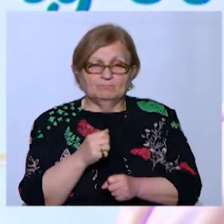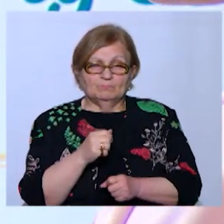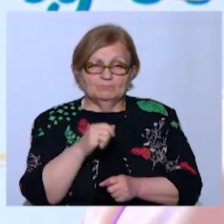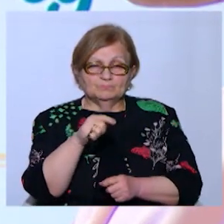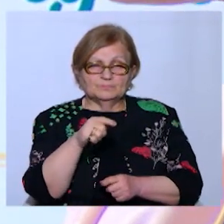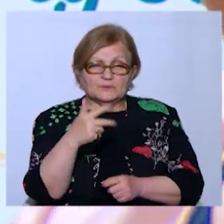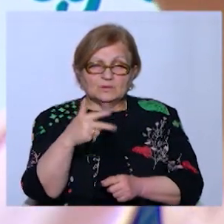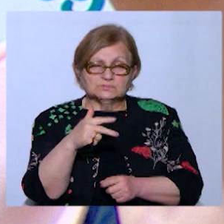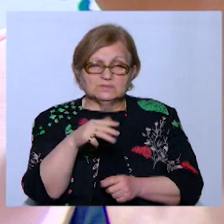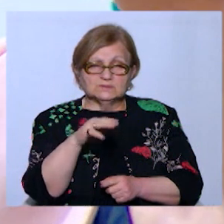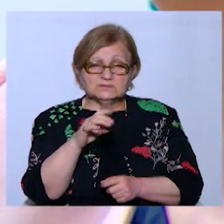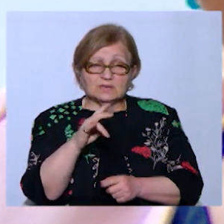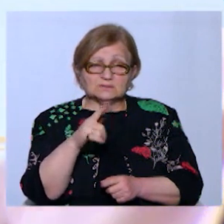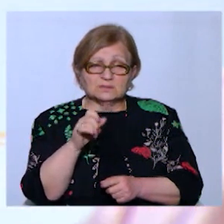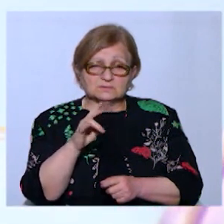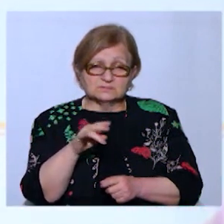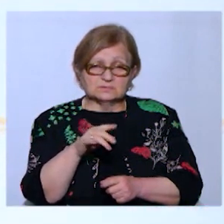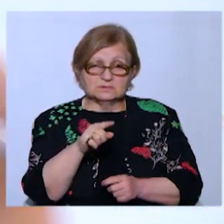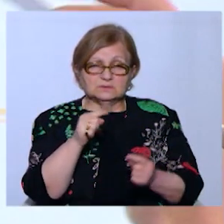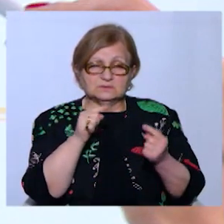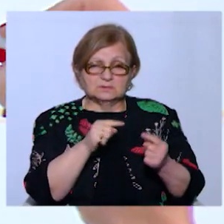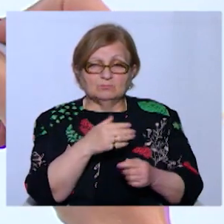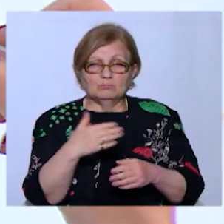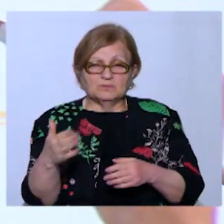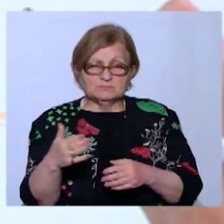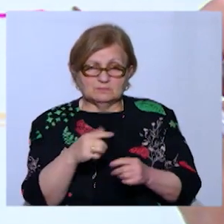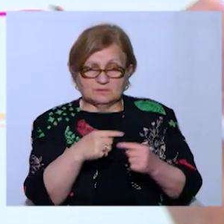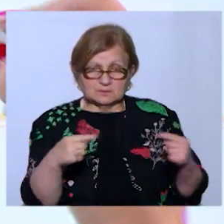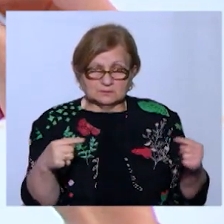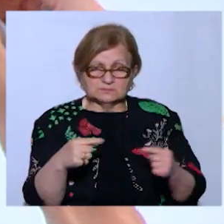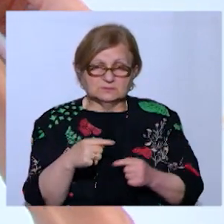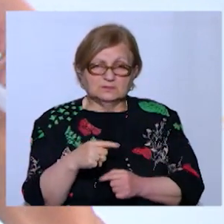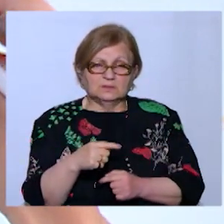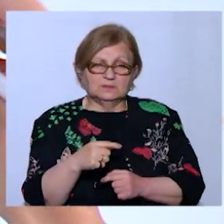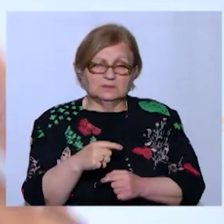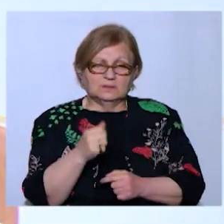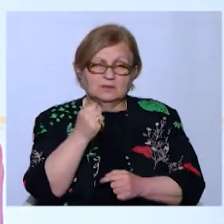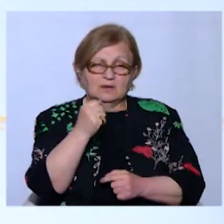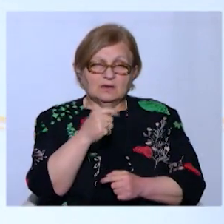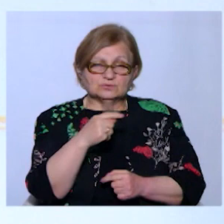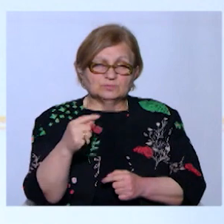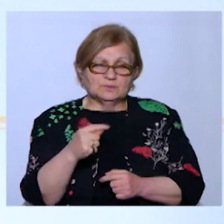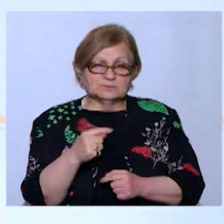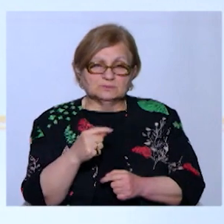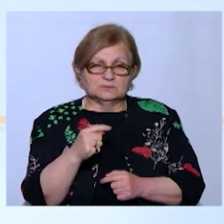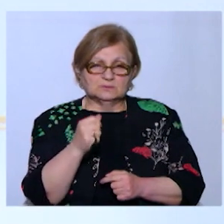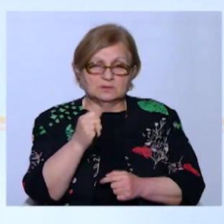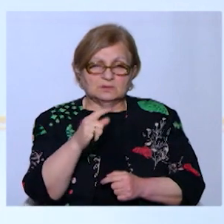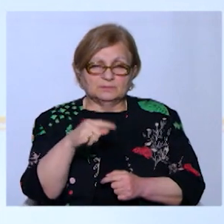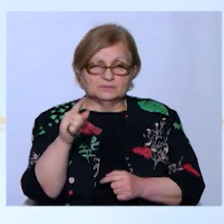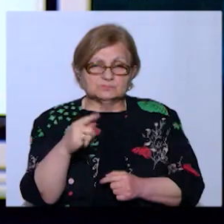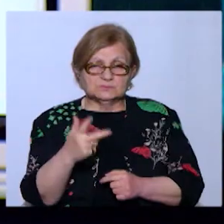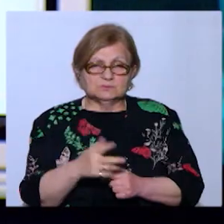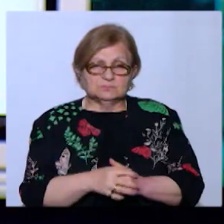ტანგენს 30 არის მოპირდაპირე კათეტი შეფარდებული მიმდებარესთან. A შეფარდებული A ფესვი